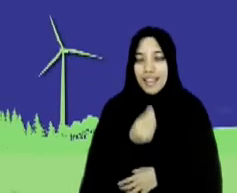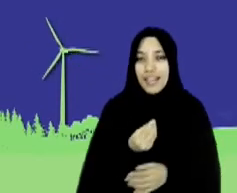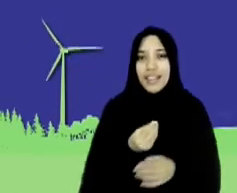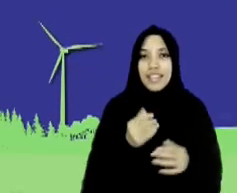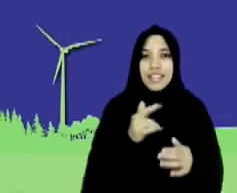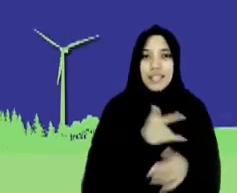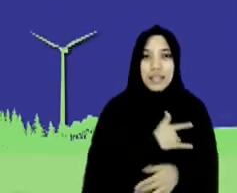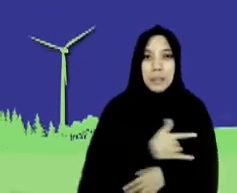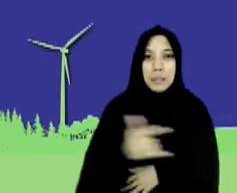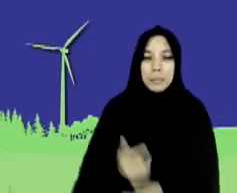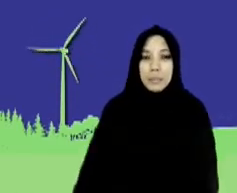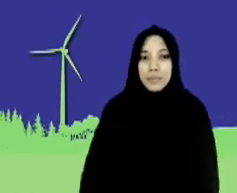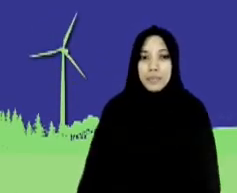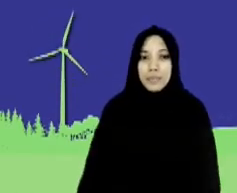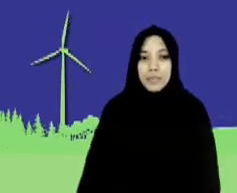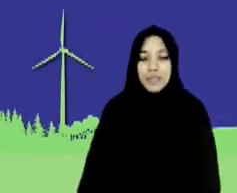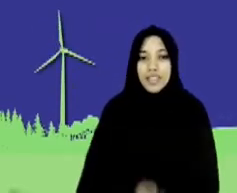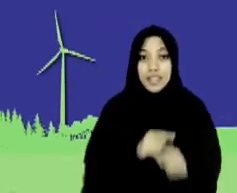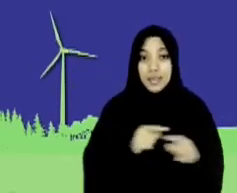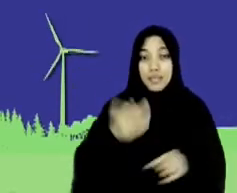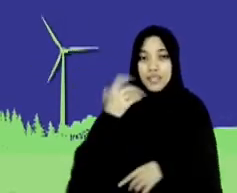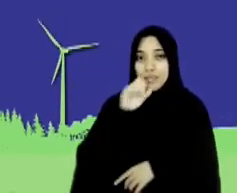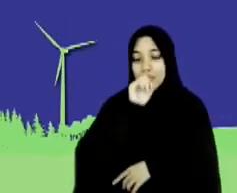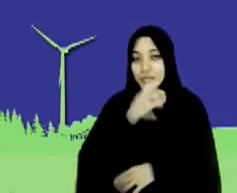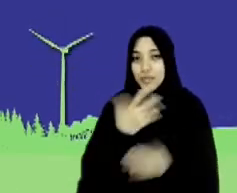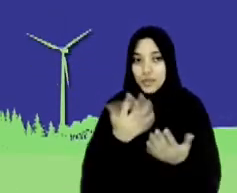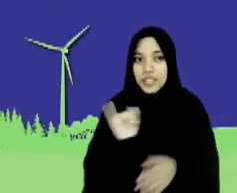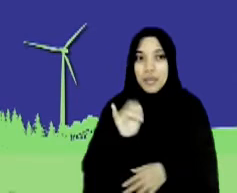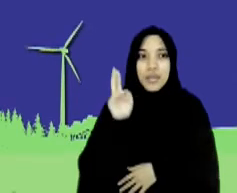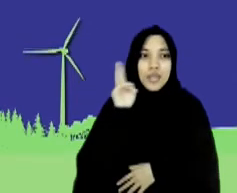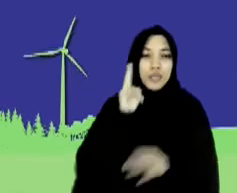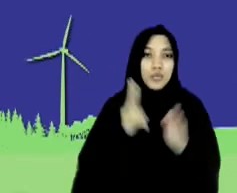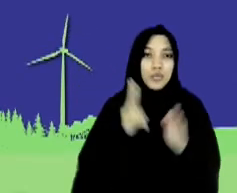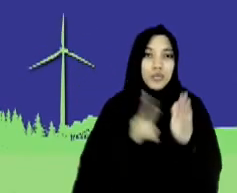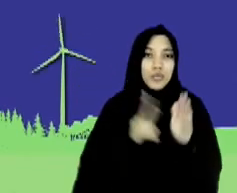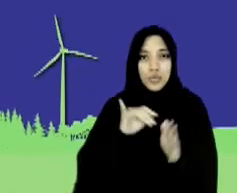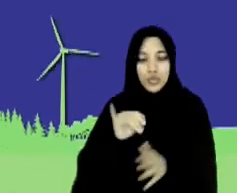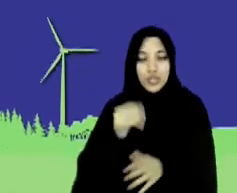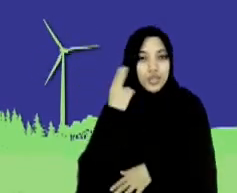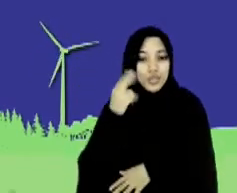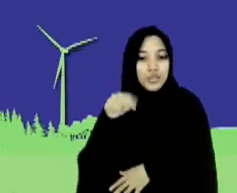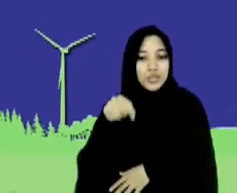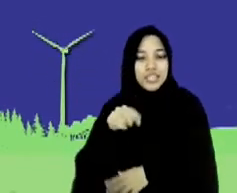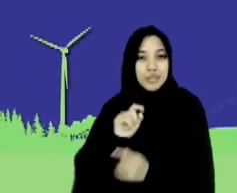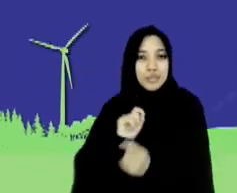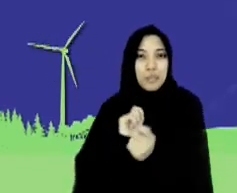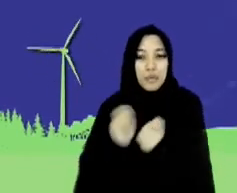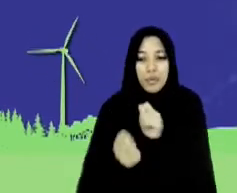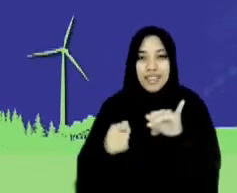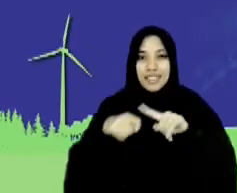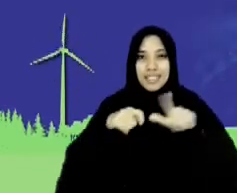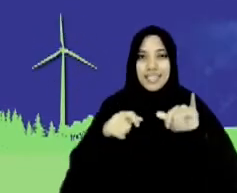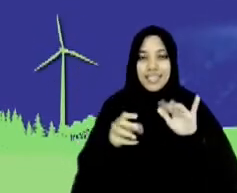eh tapi seperti sebagaimana tadi yang juga disampaikan oleh Bu Nuni ya dalam hal untuk fighting climate change ini karena at the end tidak ada batas